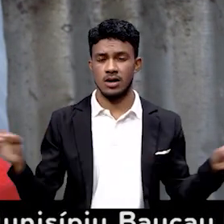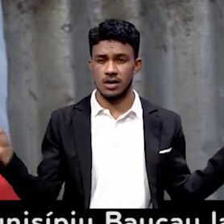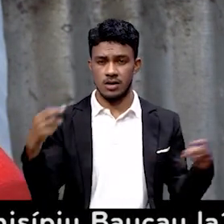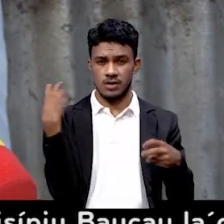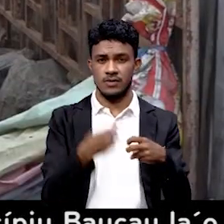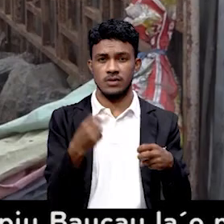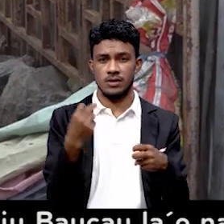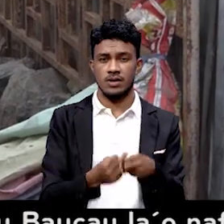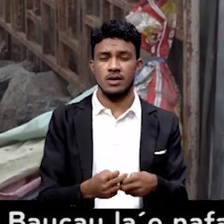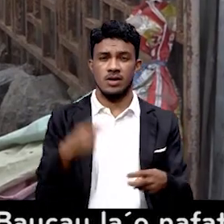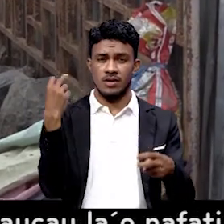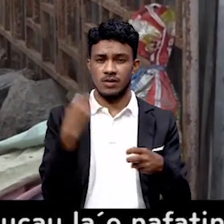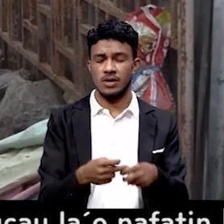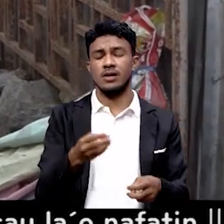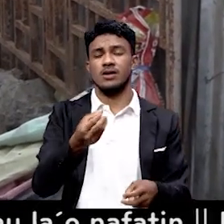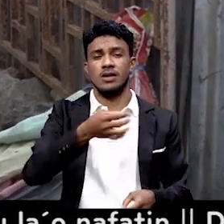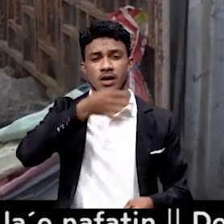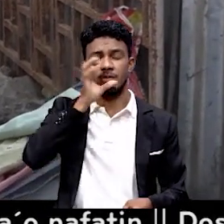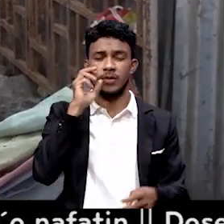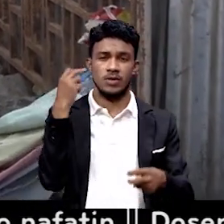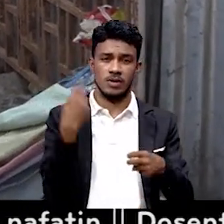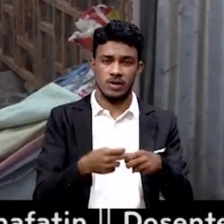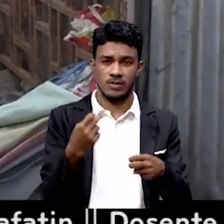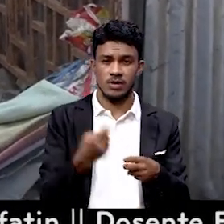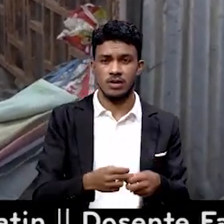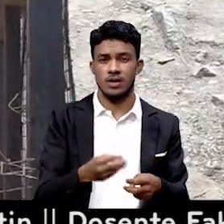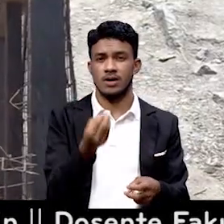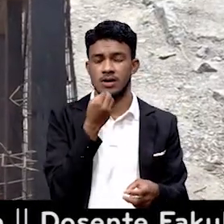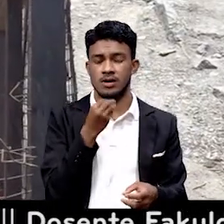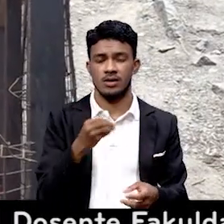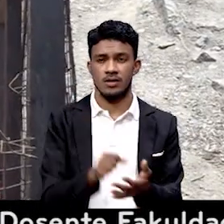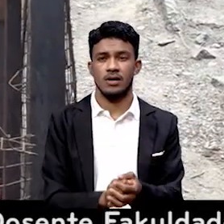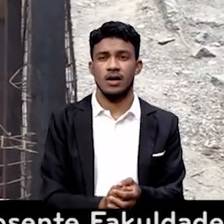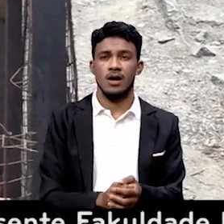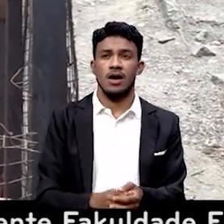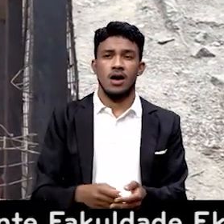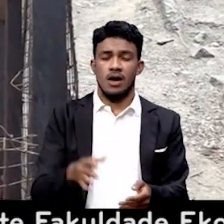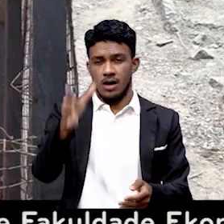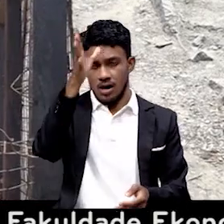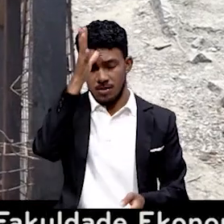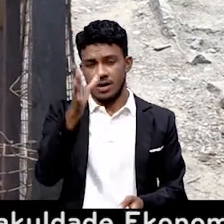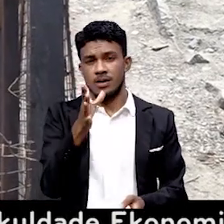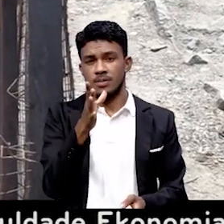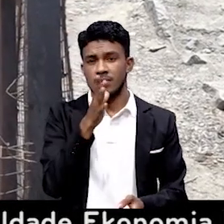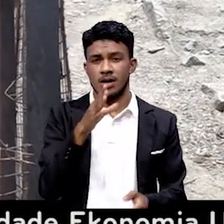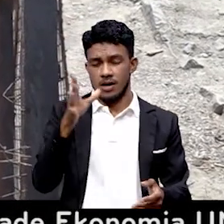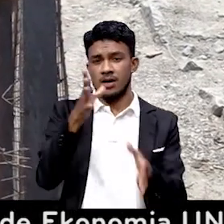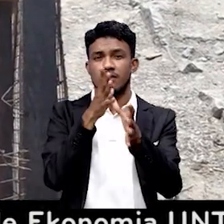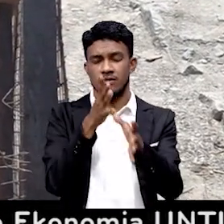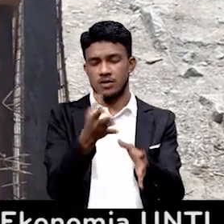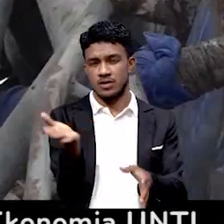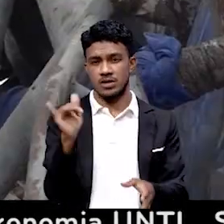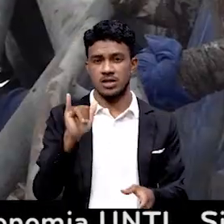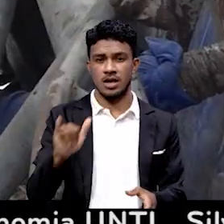han susar he susar ama sera ho abo sera konta ne teves la boso deni mi